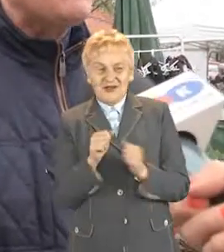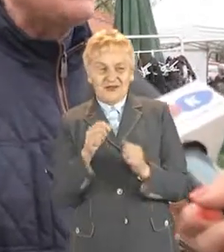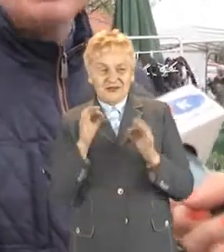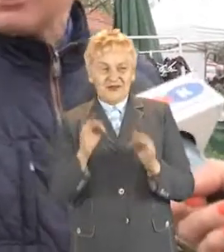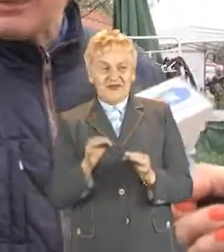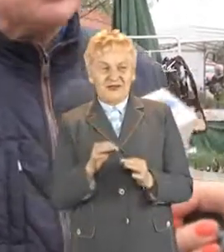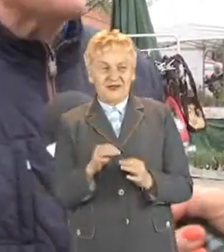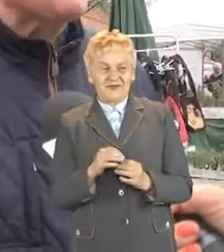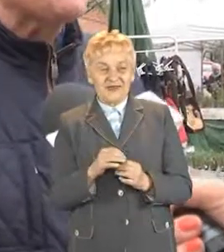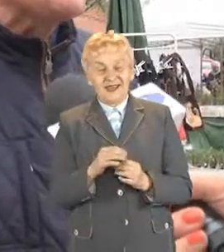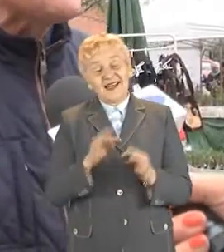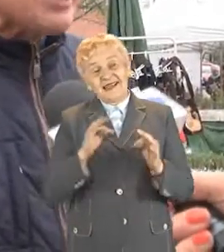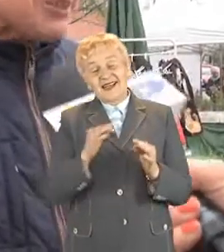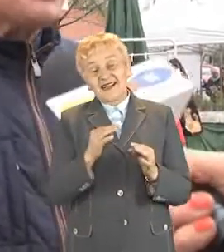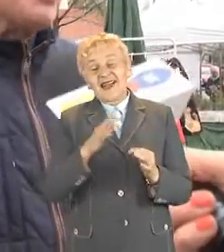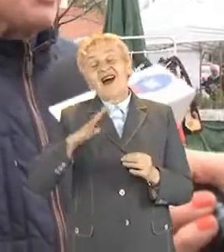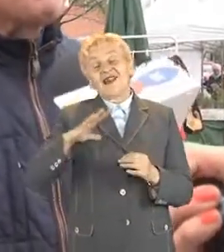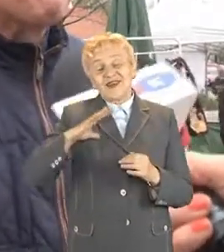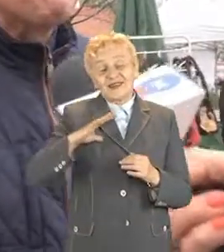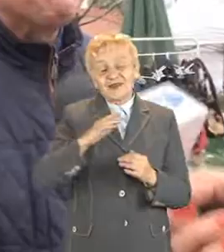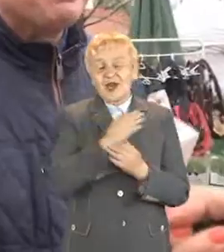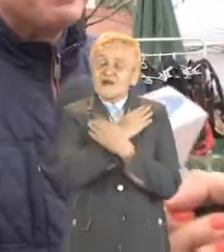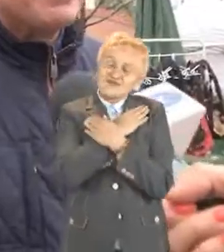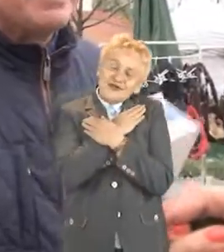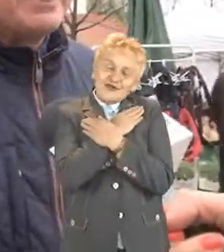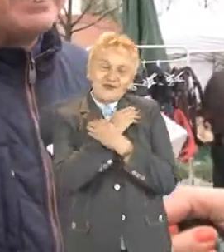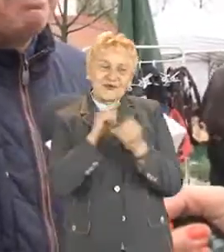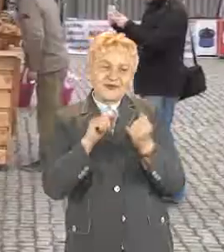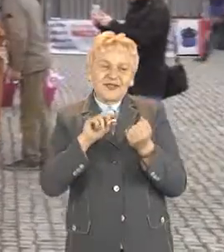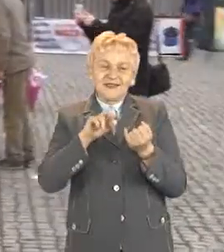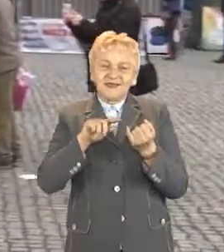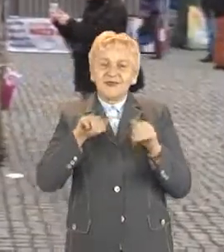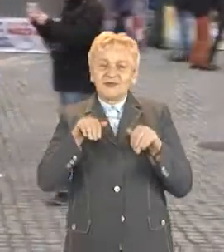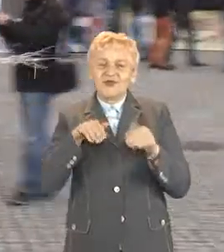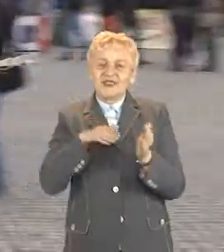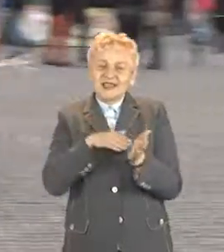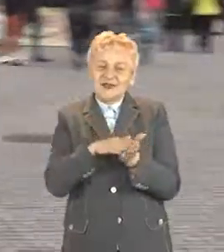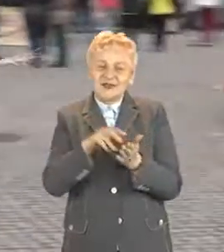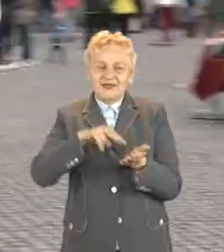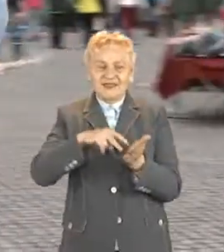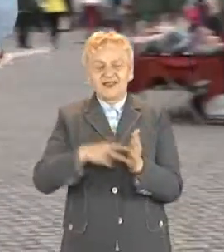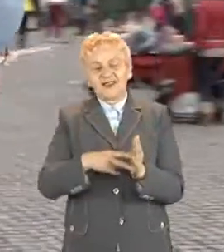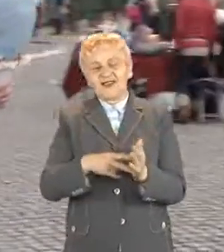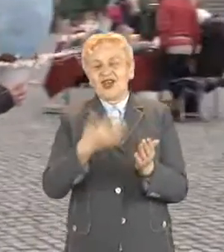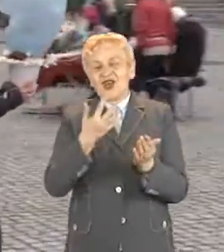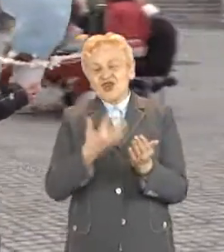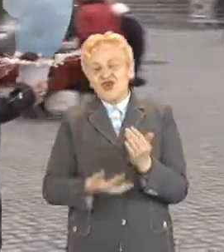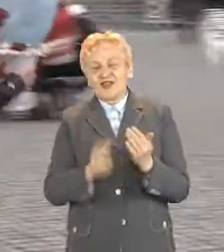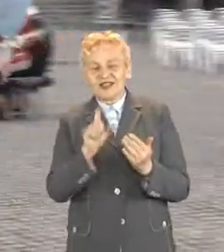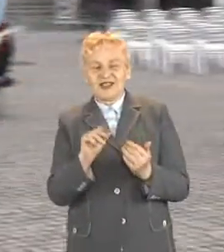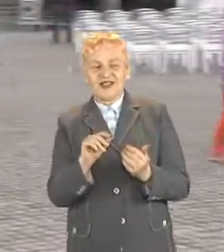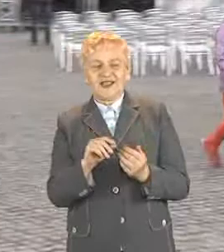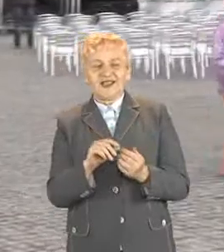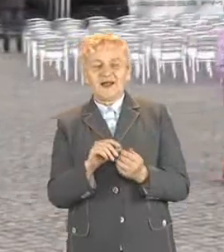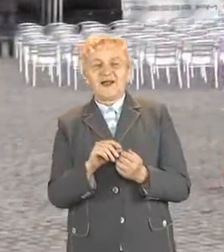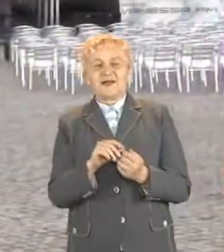bardzo fajna, także warto się przytulić i zacząć tańczyć. Chcieliśmy zacząć tańczyć. I szkoda, że tylko na chęciach się skończyło, bo